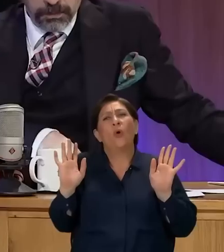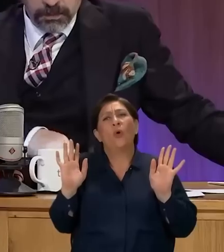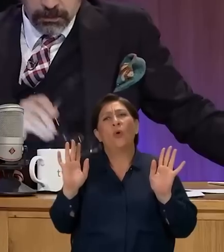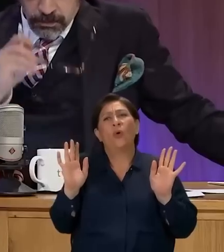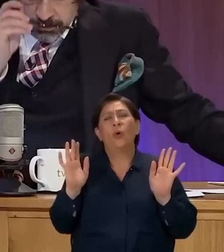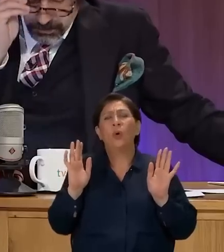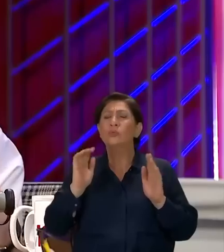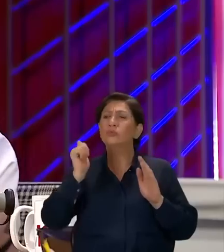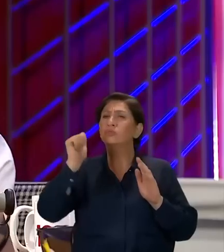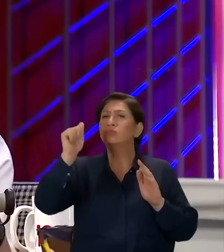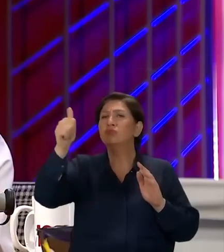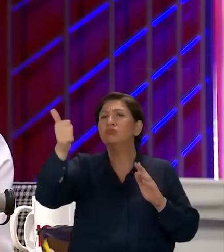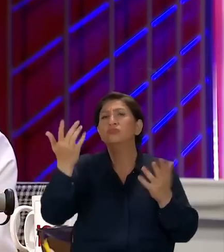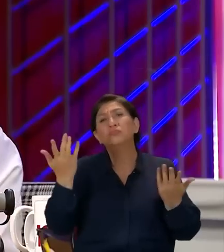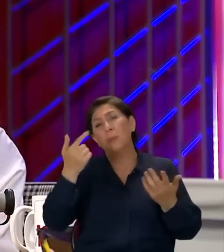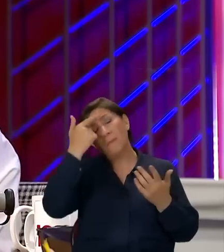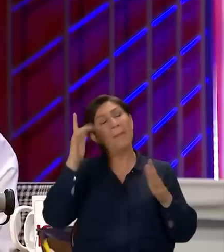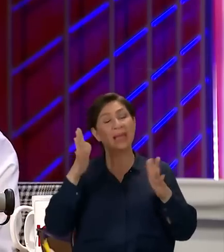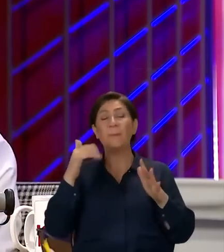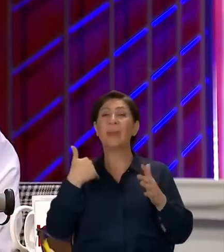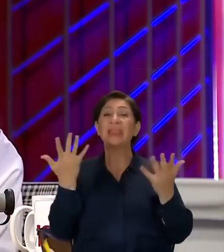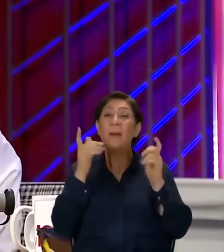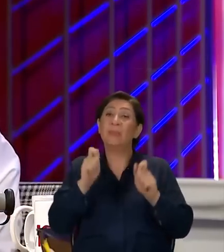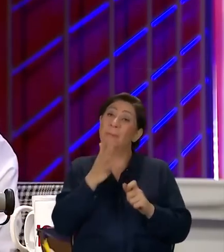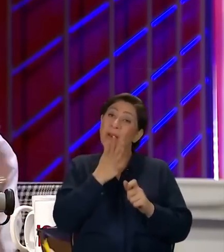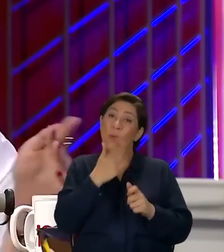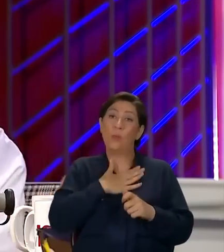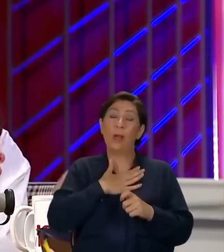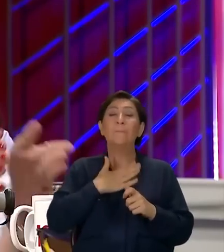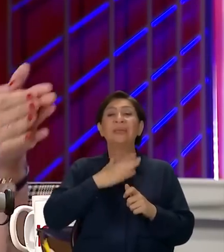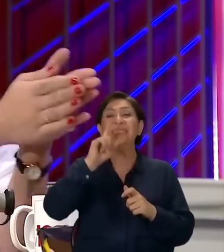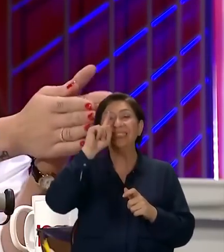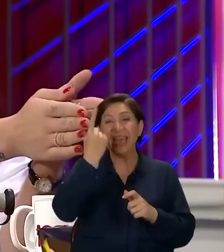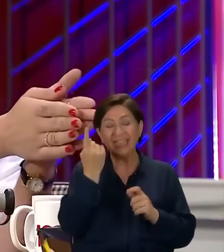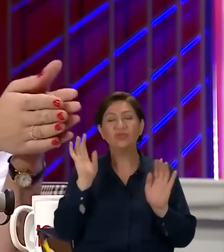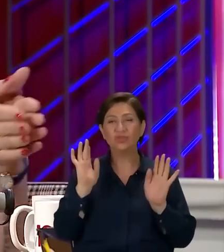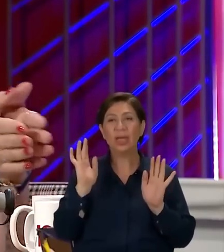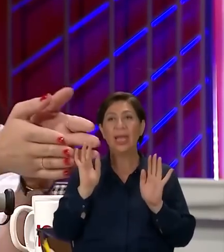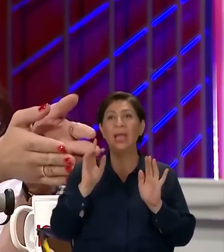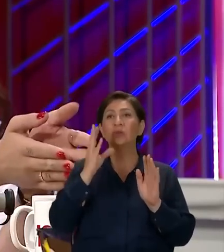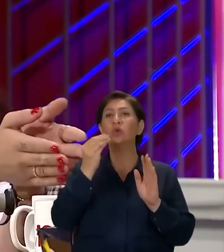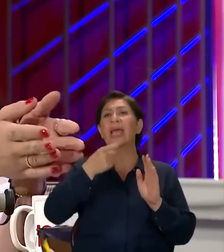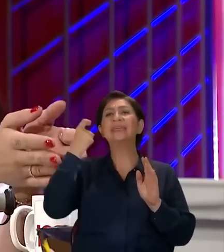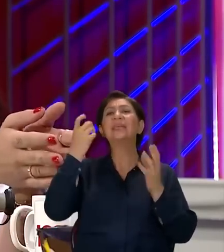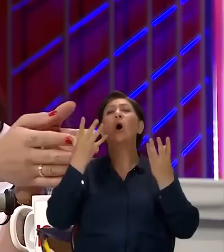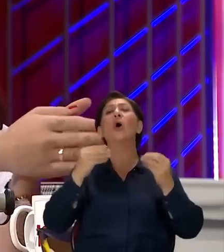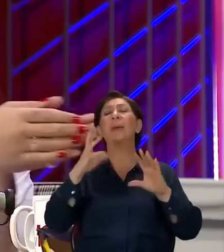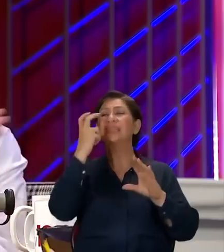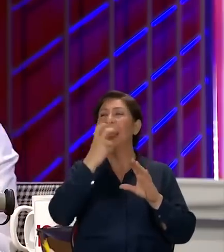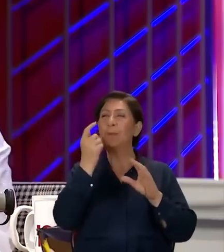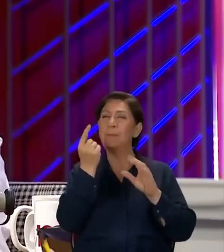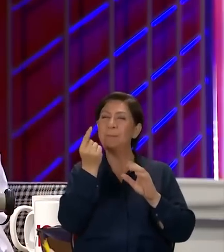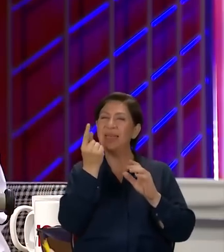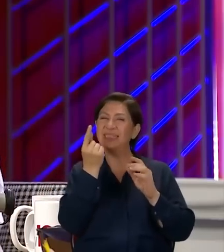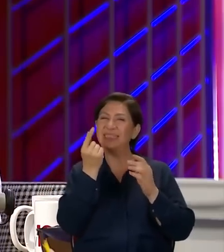Yani gün gelir belki olur ama ben zaten biliyorum ne yaptığımı, ne ettiğimi. Ben sadece çok da eski olmayan şarkıları bir tık